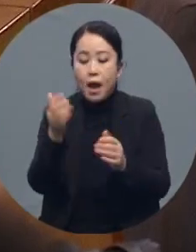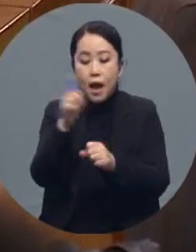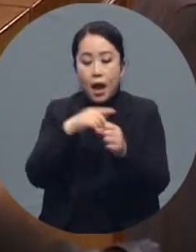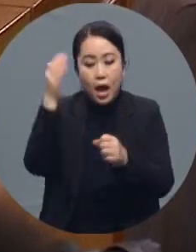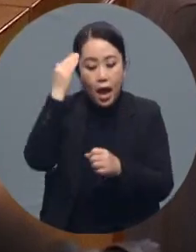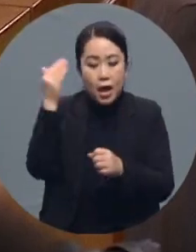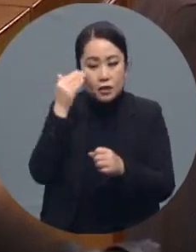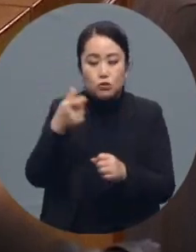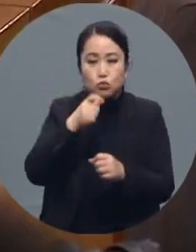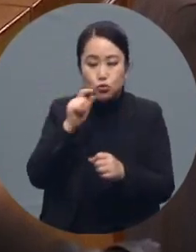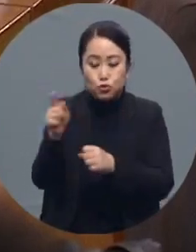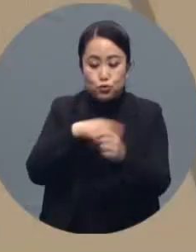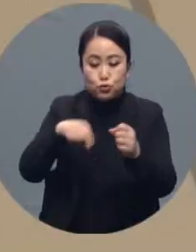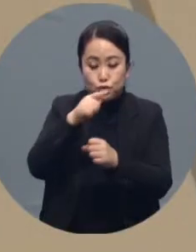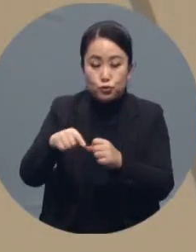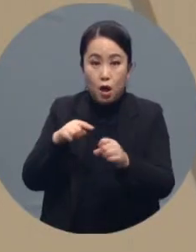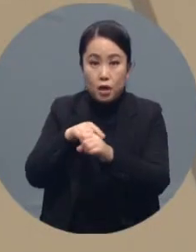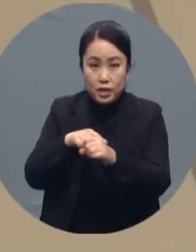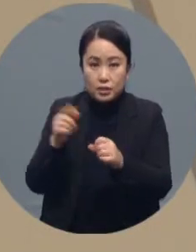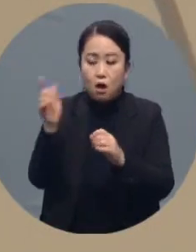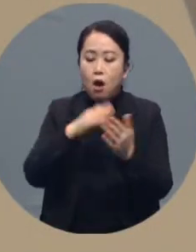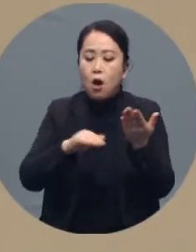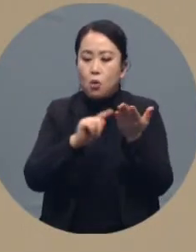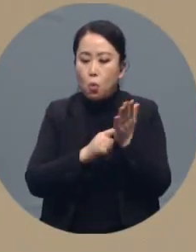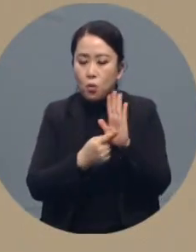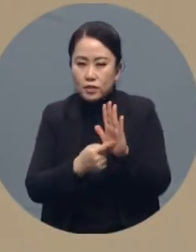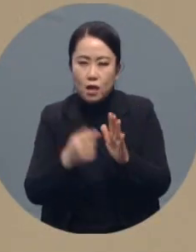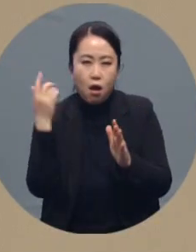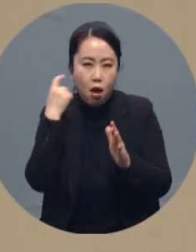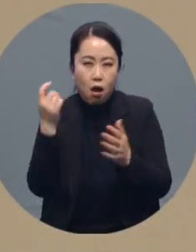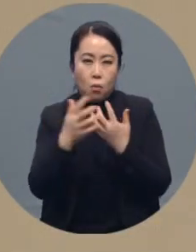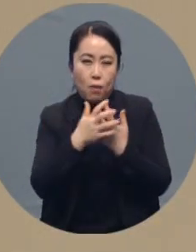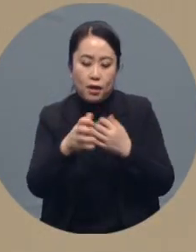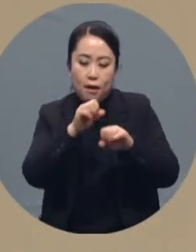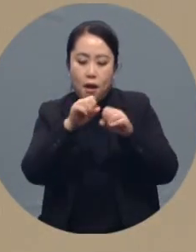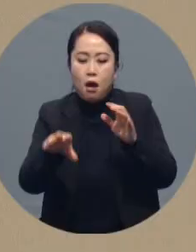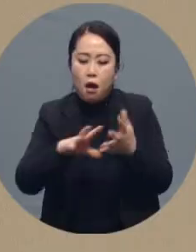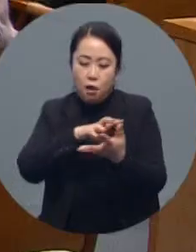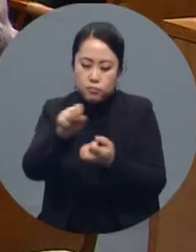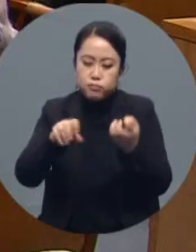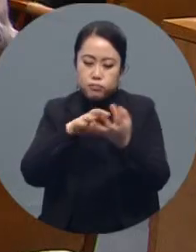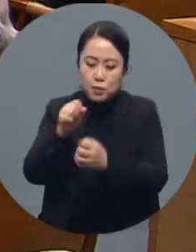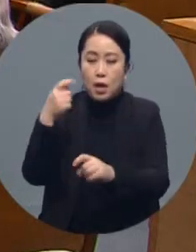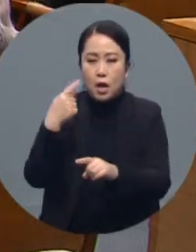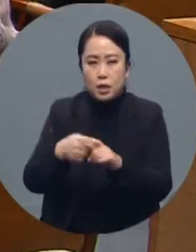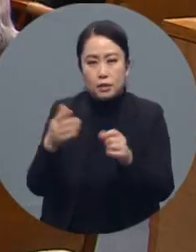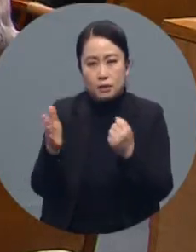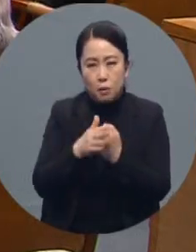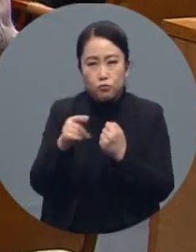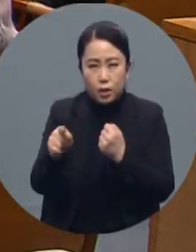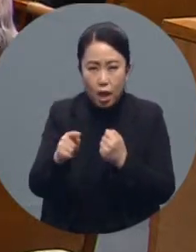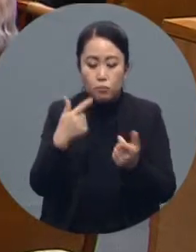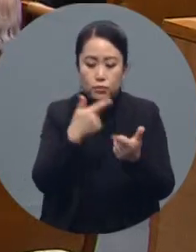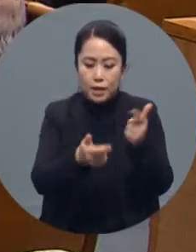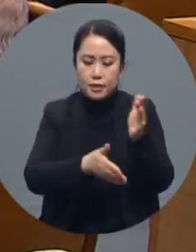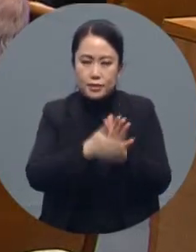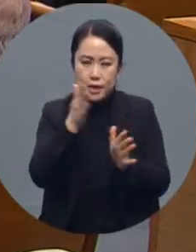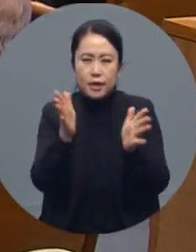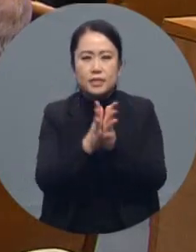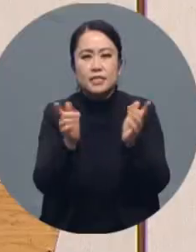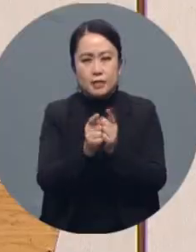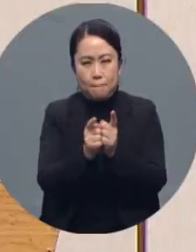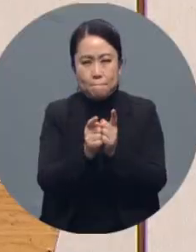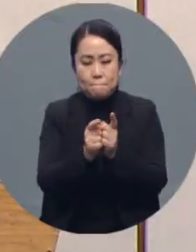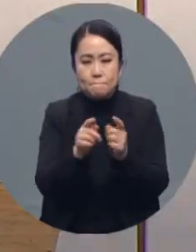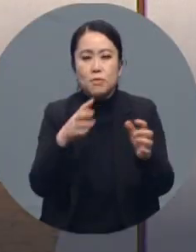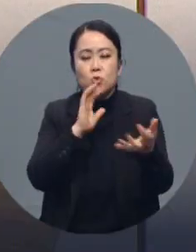한수원에서 강행하고 있는 주민공청회가 잇따라 파행을 빚자 부산시가 직접 여론 수렴에 나선 겁니다. 이 자리를